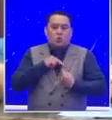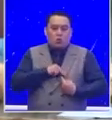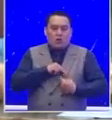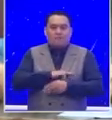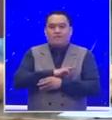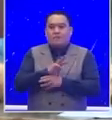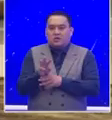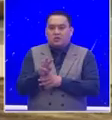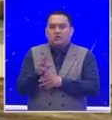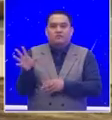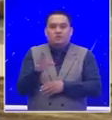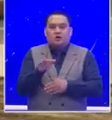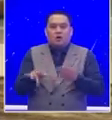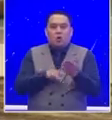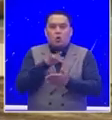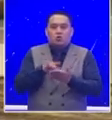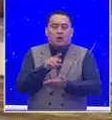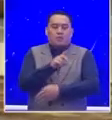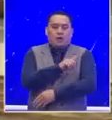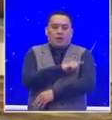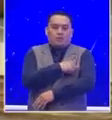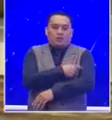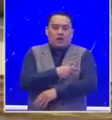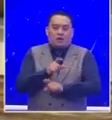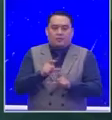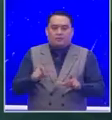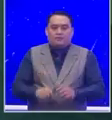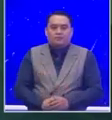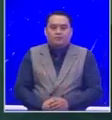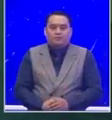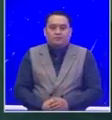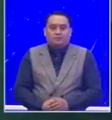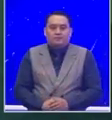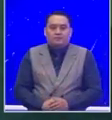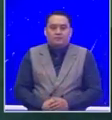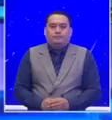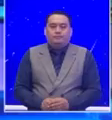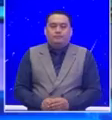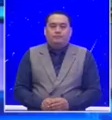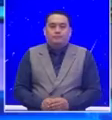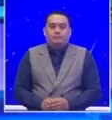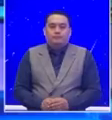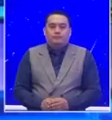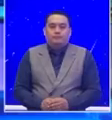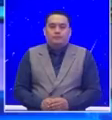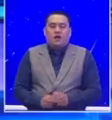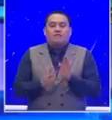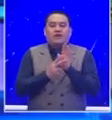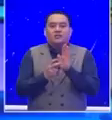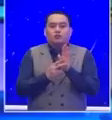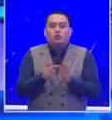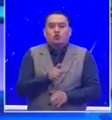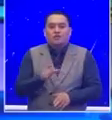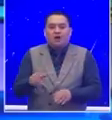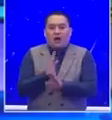Снабжают предприятия и все городские аптеки. Евгения Присяжная, Абылай Кутыкбай, телеканал ЖТСУ, Текели. Около 800 жителей